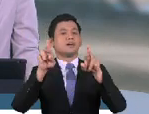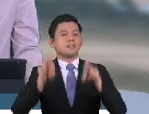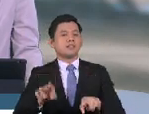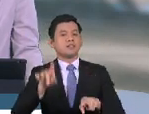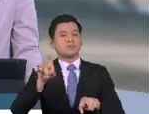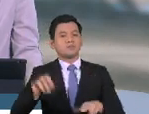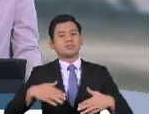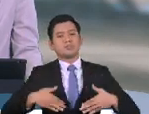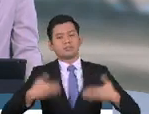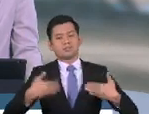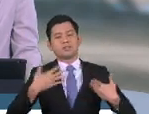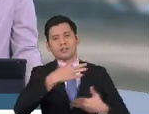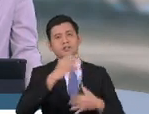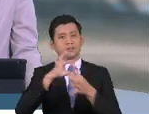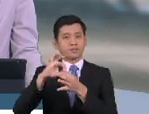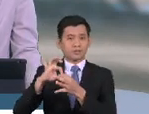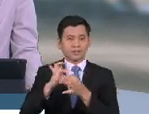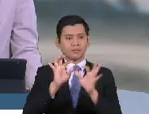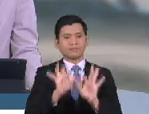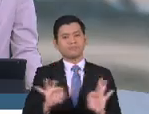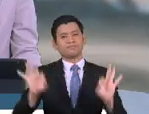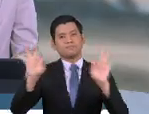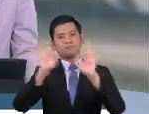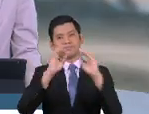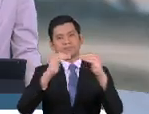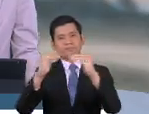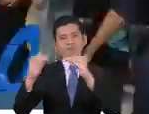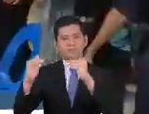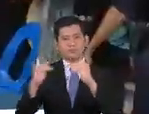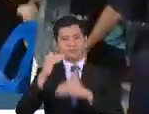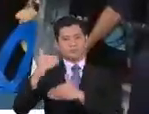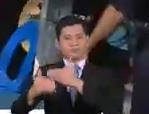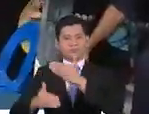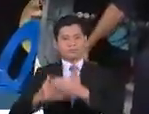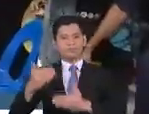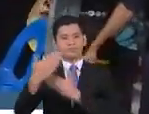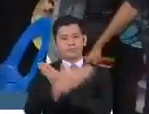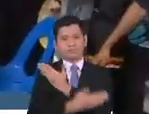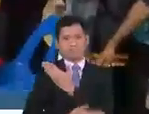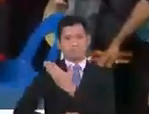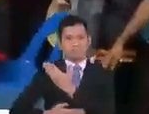bersatu hati. Ini penting demi kestabilan dan kemajuan negara.